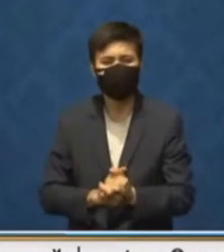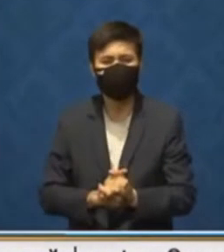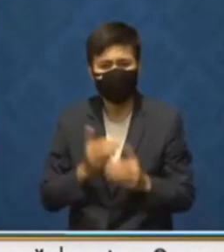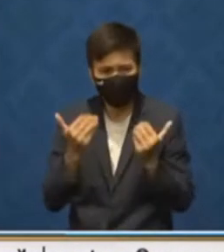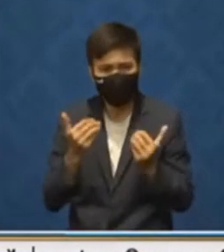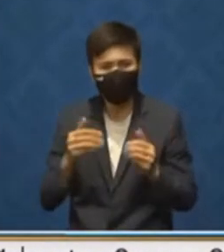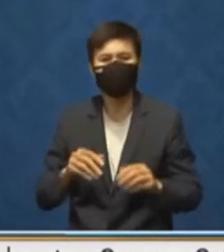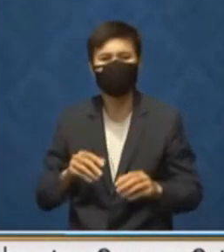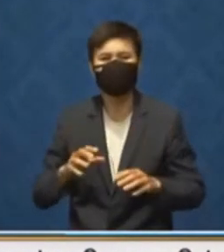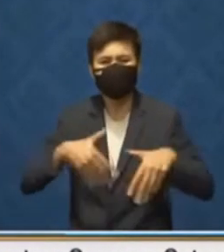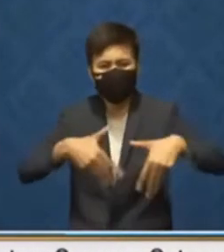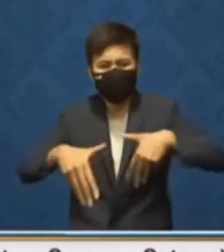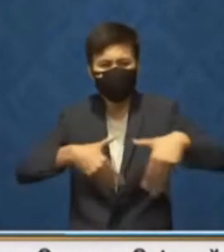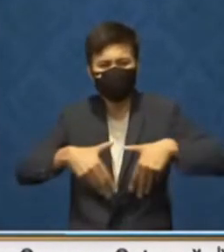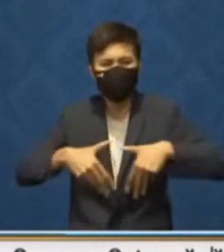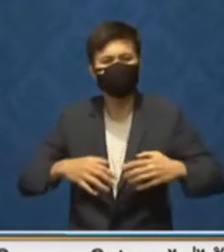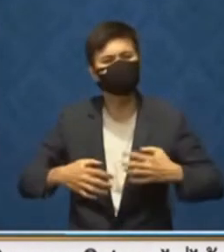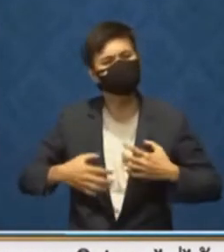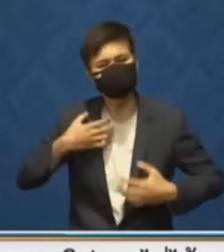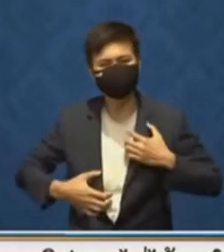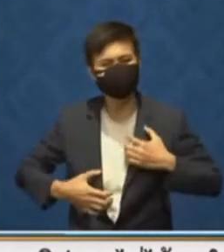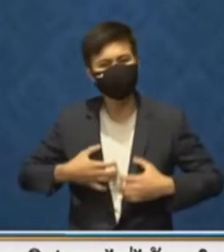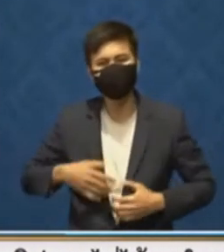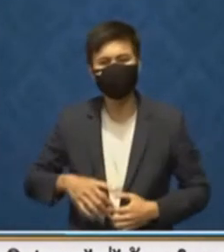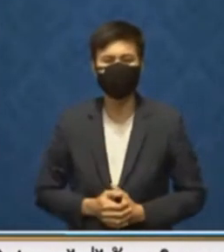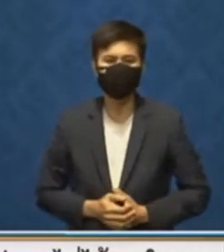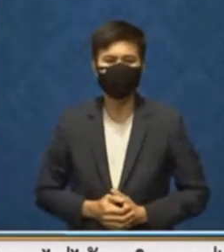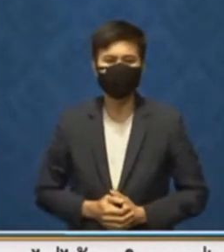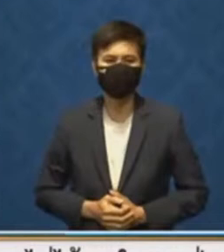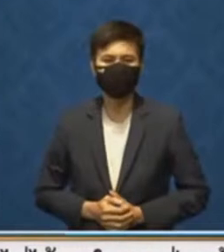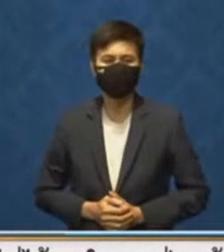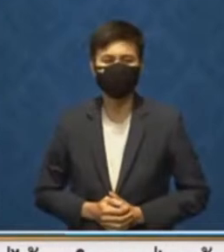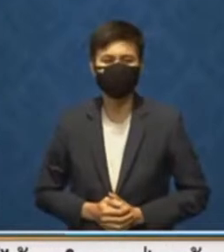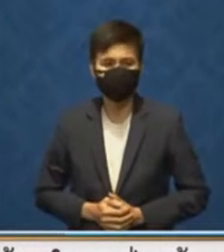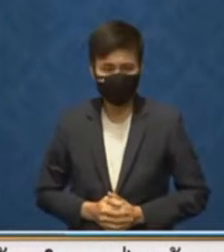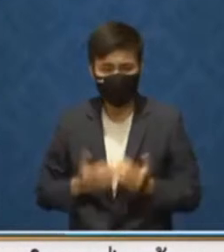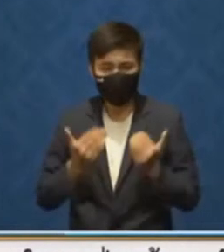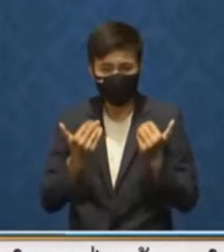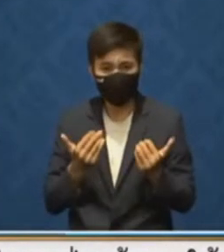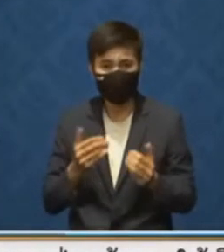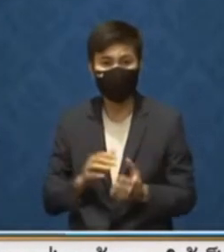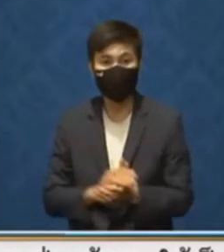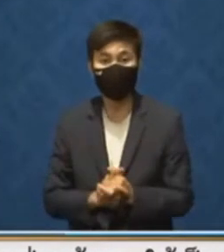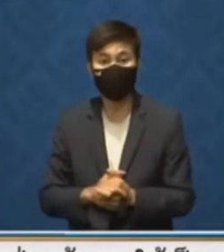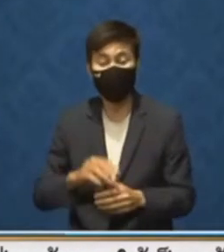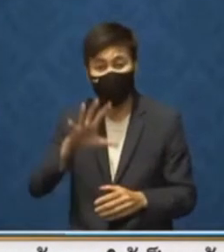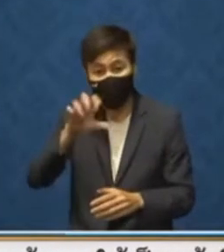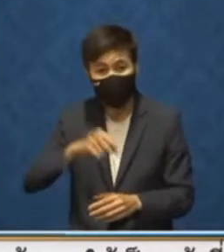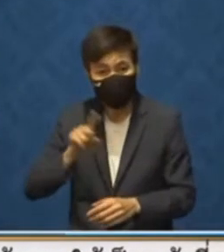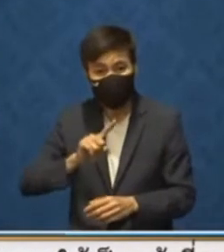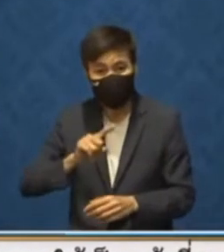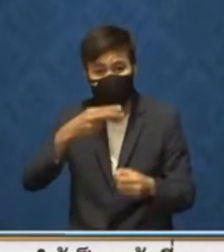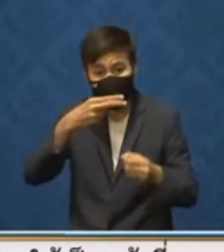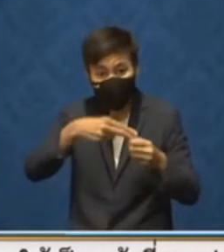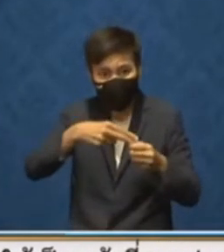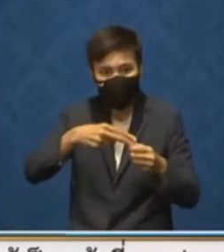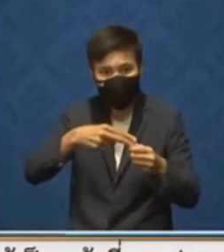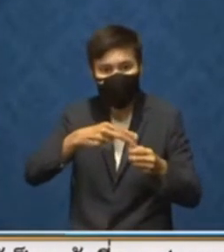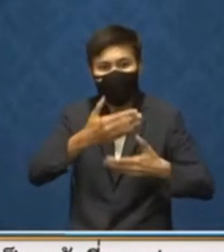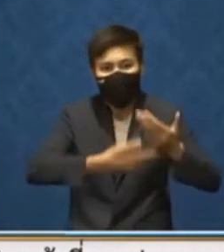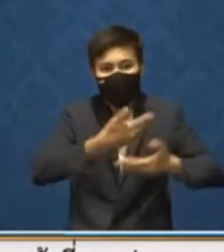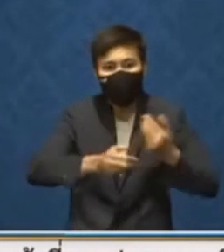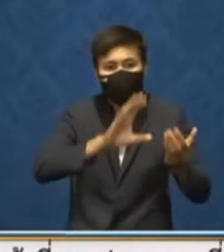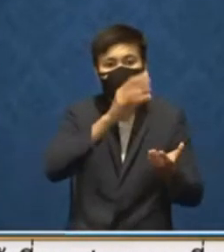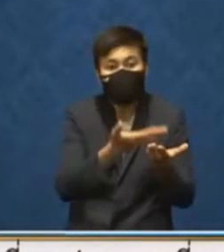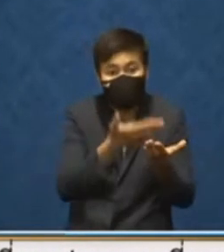ชนเดือดร้อนเลยที่กว่านะครับรัฐเก็บเงินเข้ากองทุนฮะลี่จัดท่าน้ำมันที่ชาร์จเอาไว้สูงดันใส่